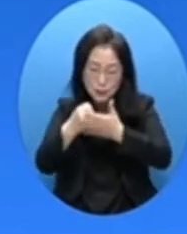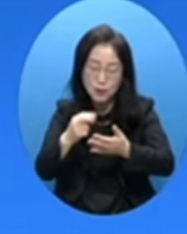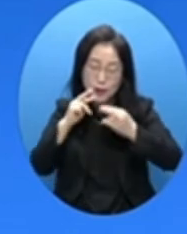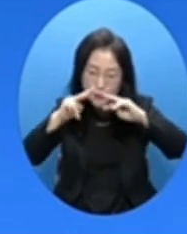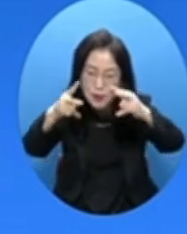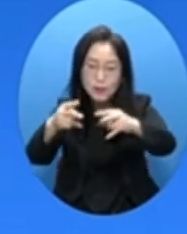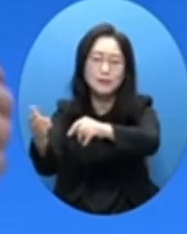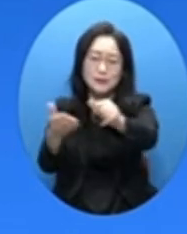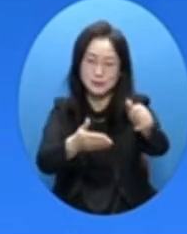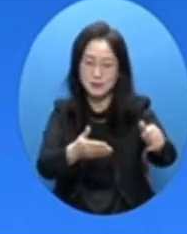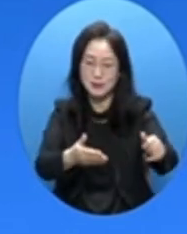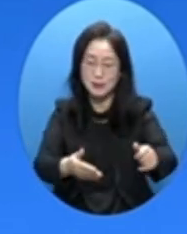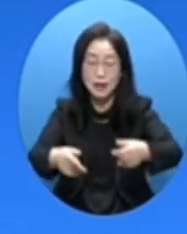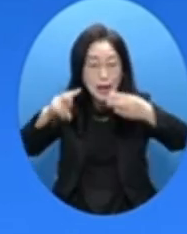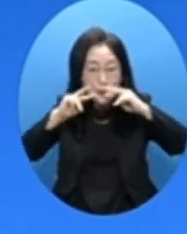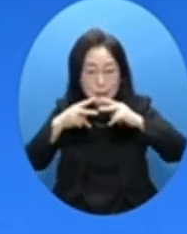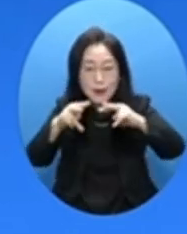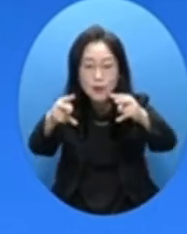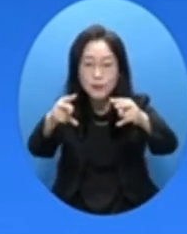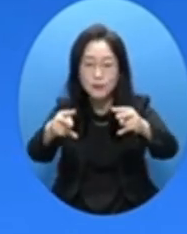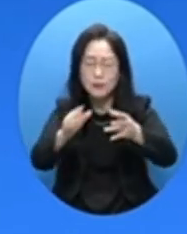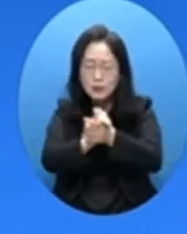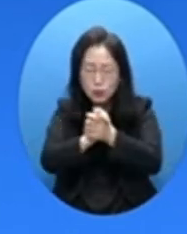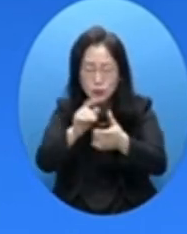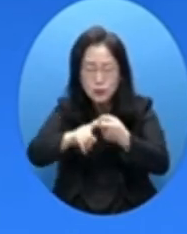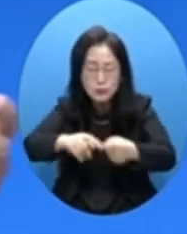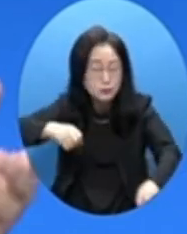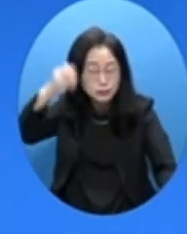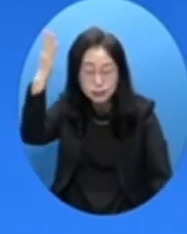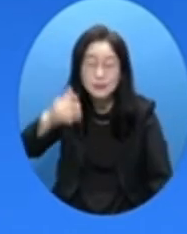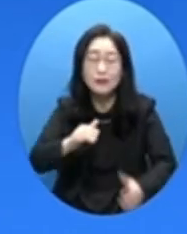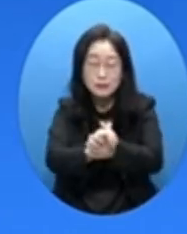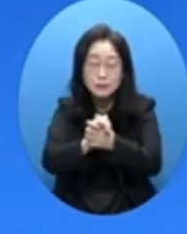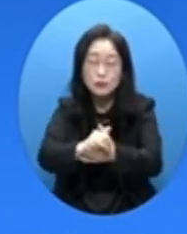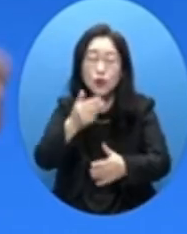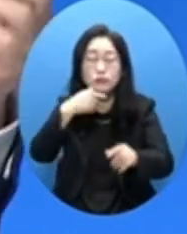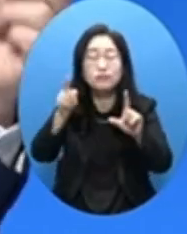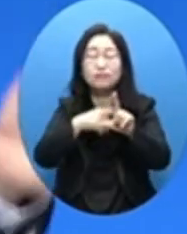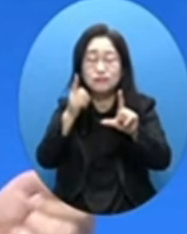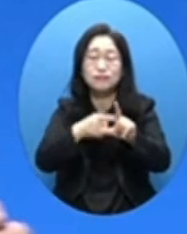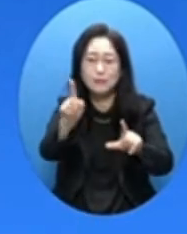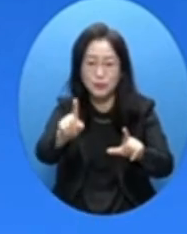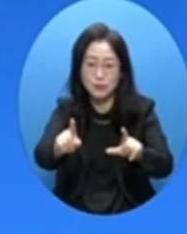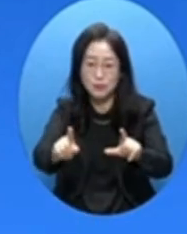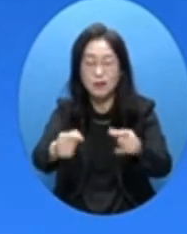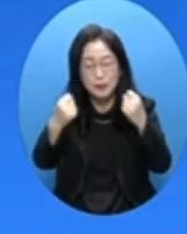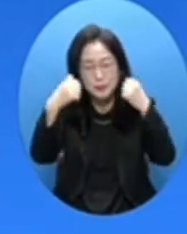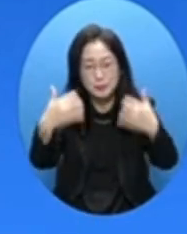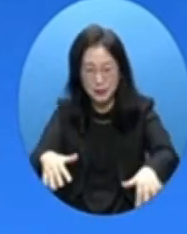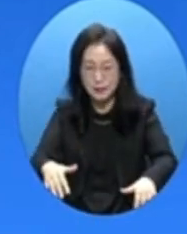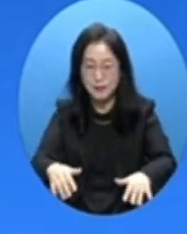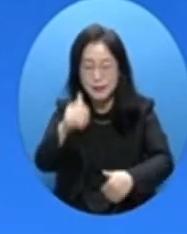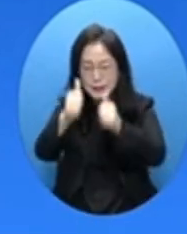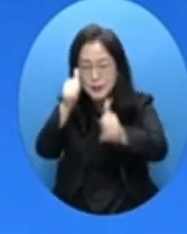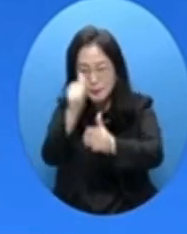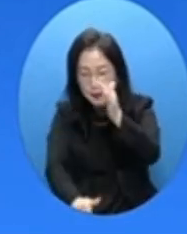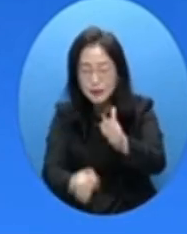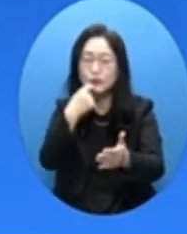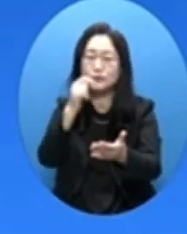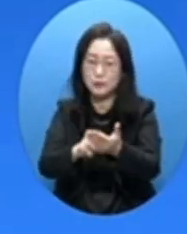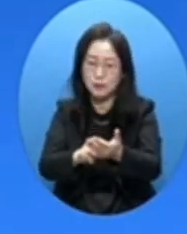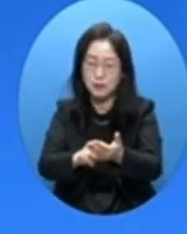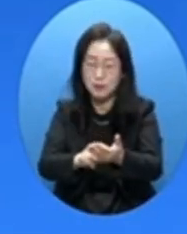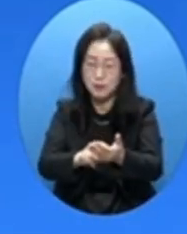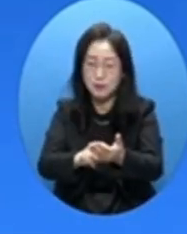많은 사람들이 방귀대 중요성을 잃어버렸습니다 기도하지 않고 신앙생활합니다 그러니까 신앙의 무기력합니다 자주 시험에 듭니다 자주